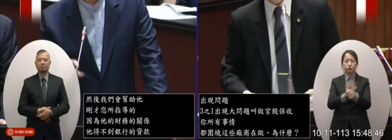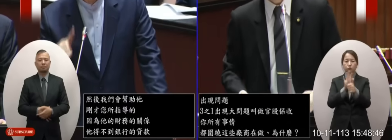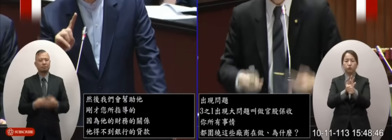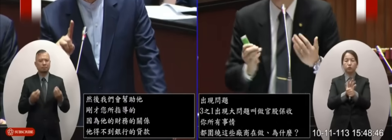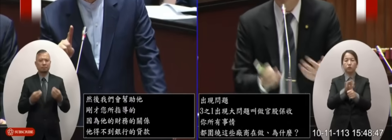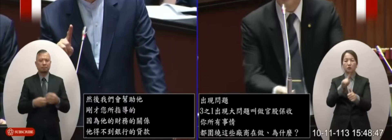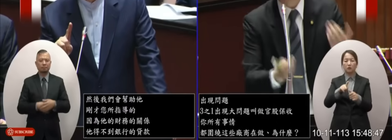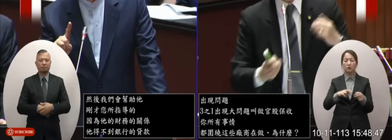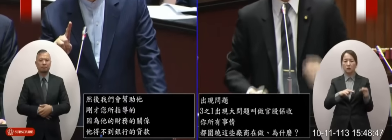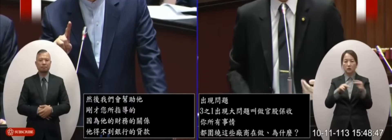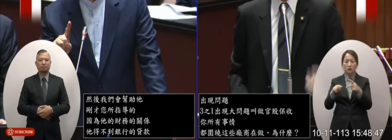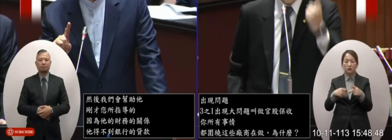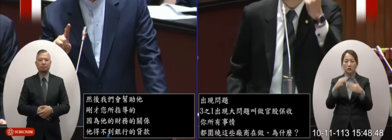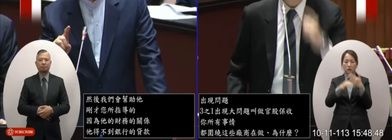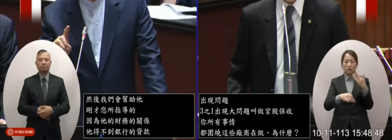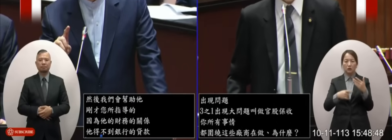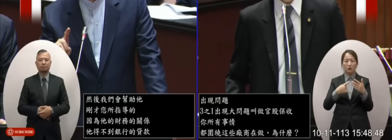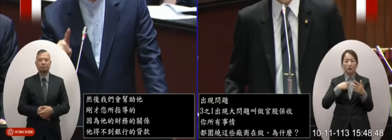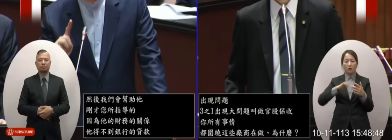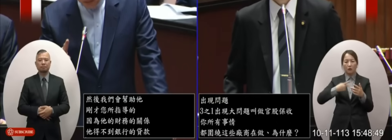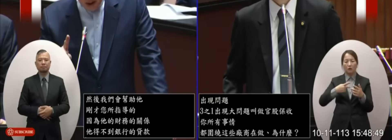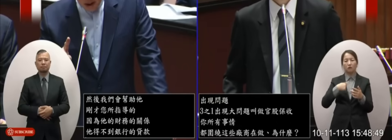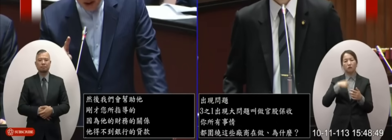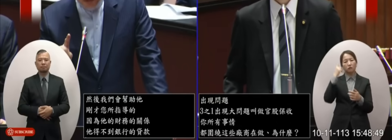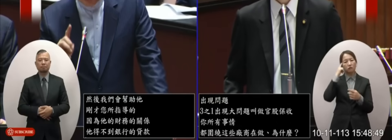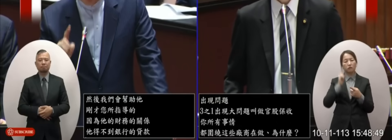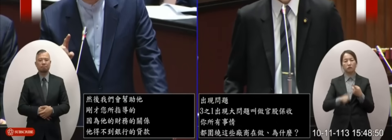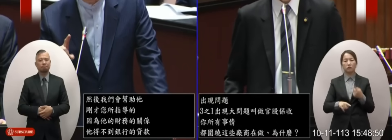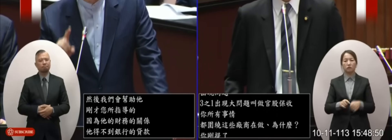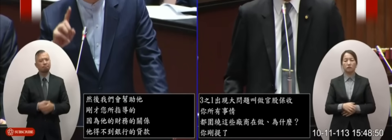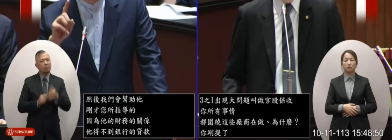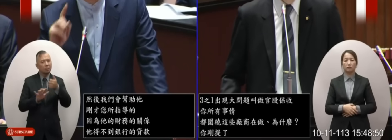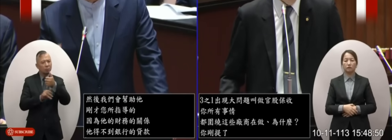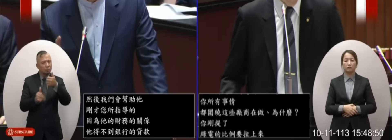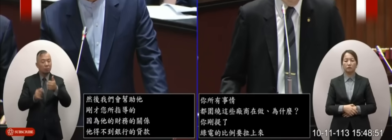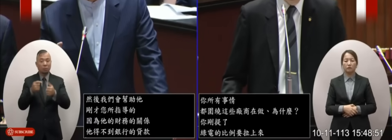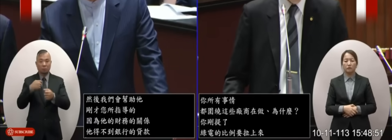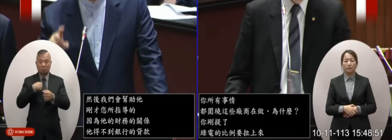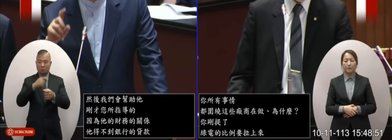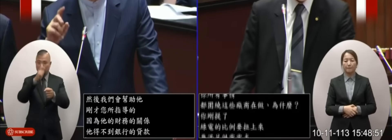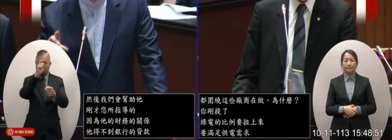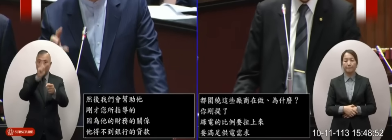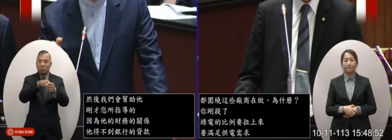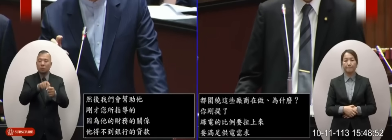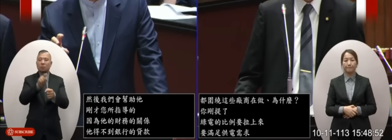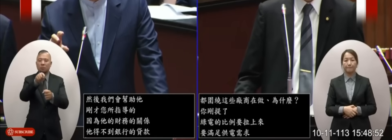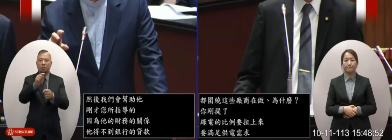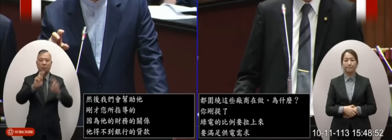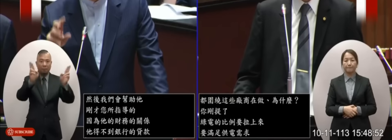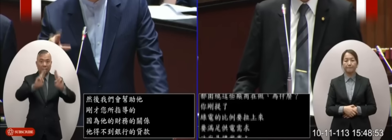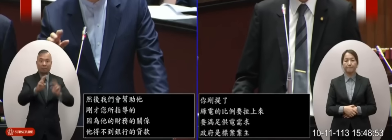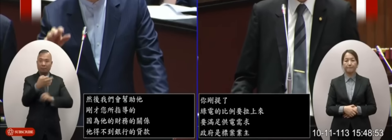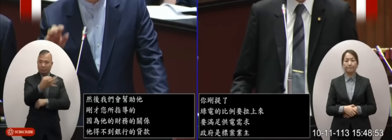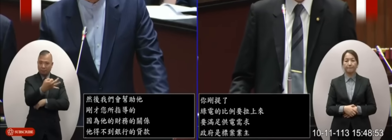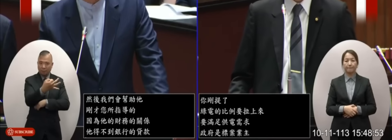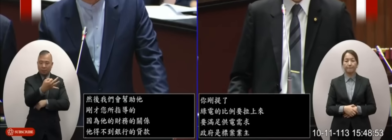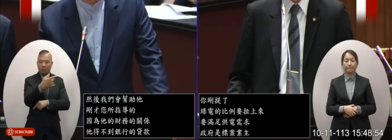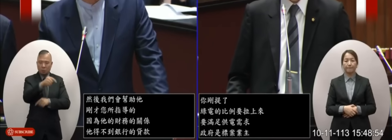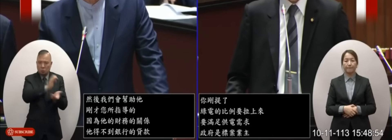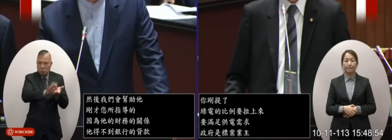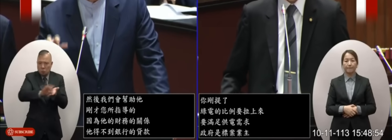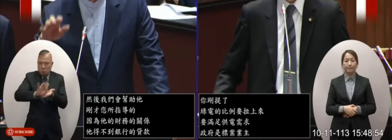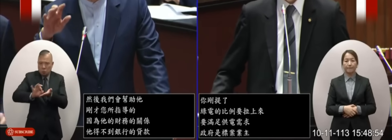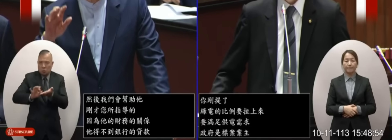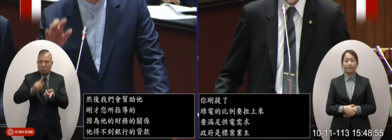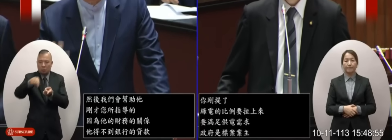拯救他，改变规则，这样对吗？ 委员，我们这个目的是让那个电费它的成本可以下